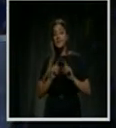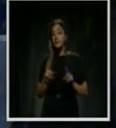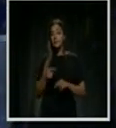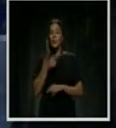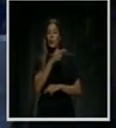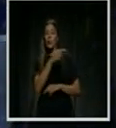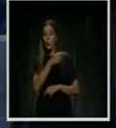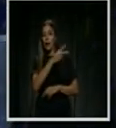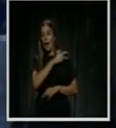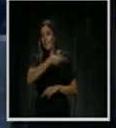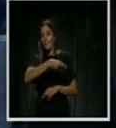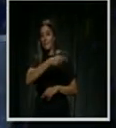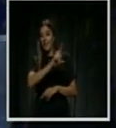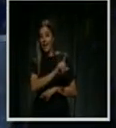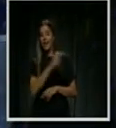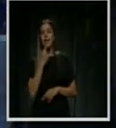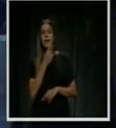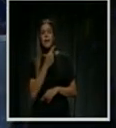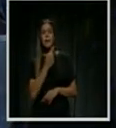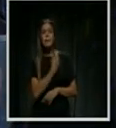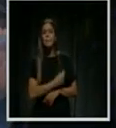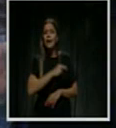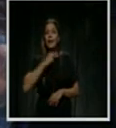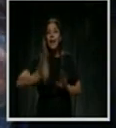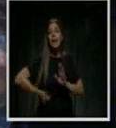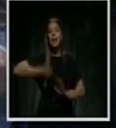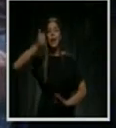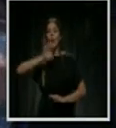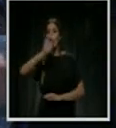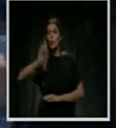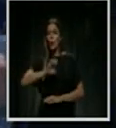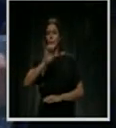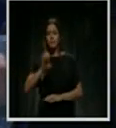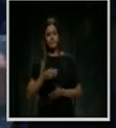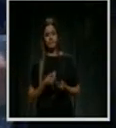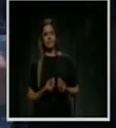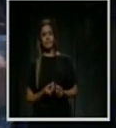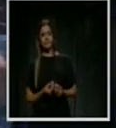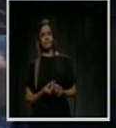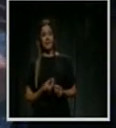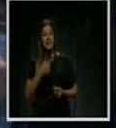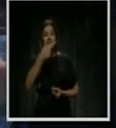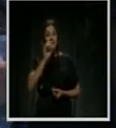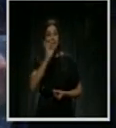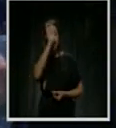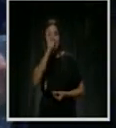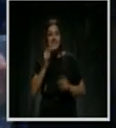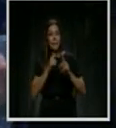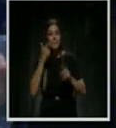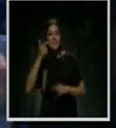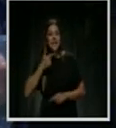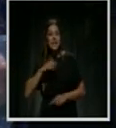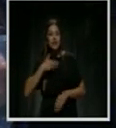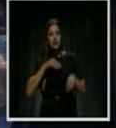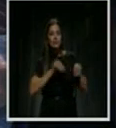f'dan il-pajjiż qegħdin l-aqwa fl-Ewropa. L-aqwa fl-Ewropa meta 70% taż-żgħażagħ iridu jitilqu minn